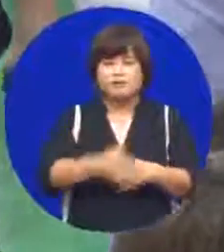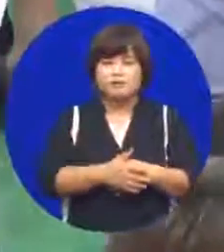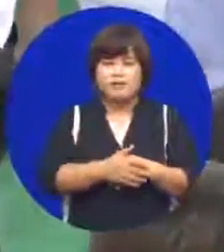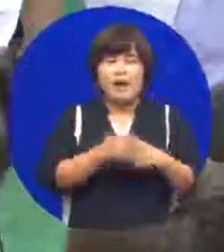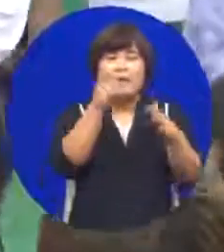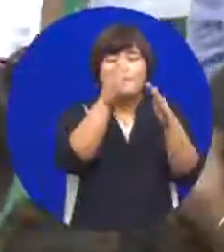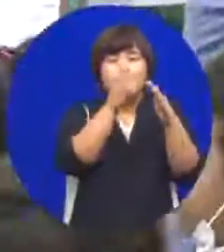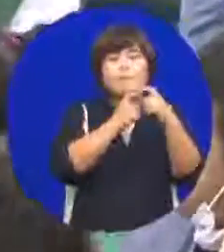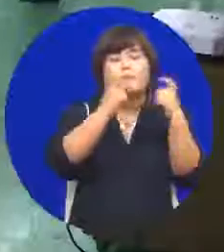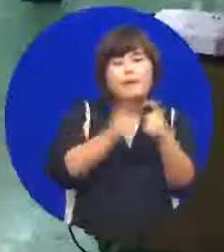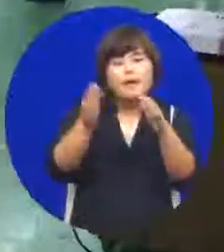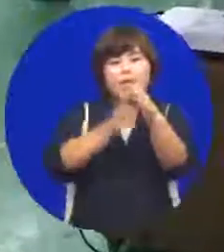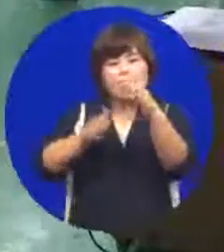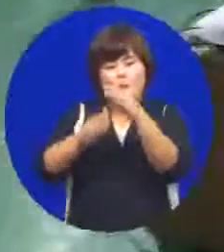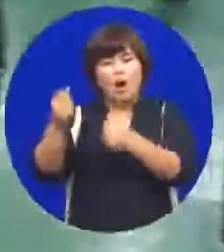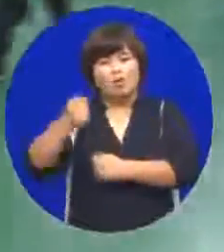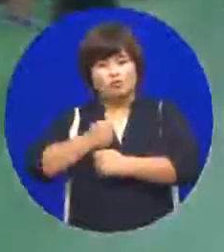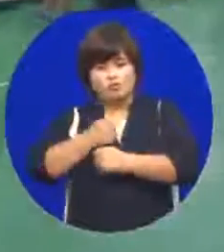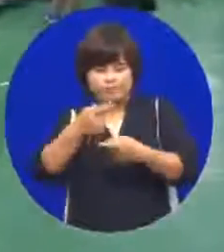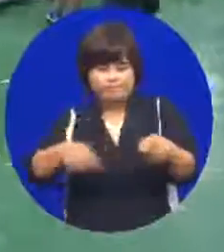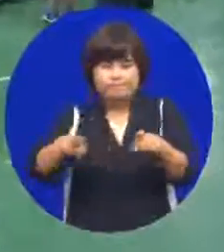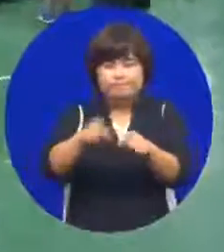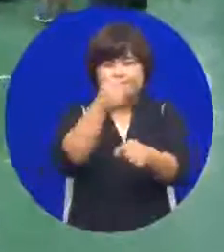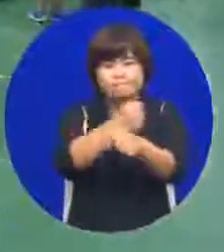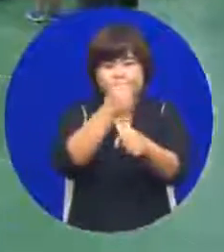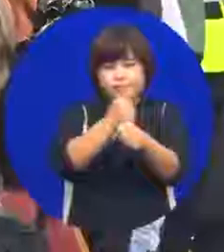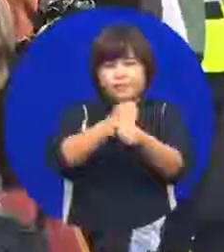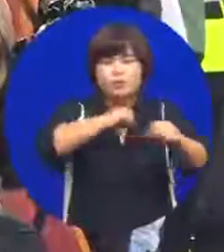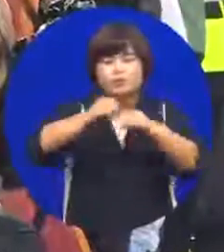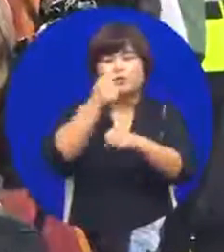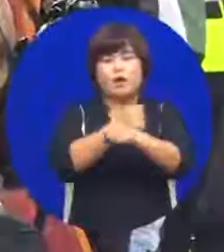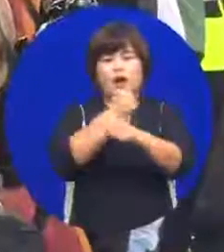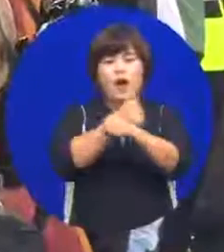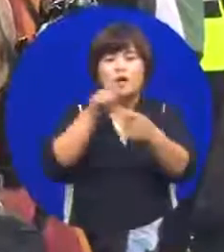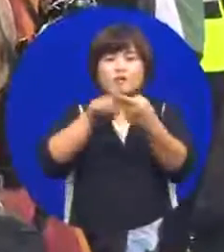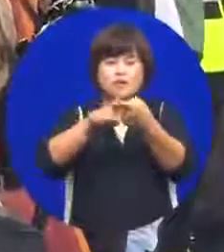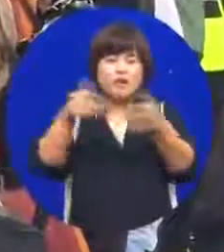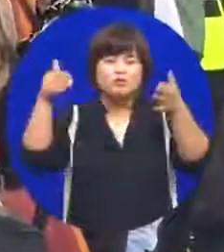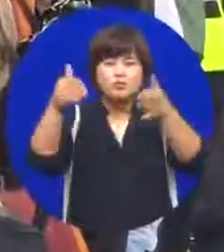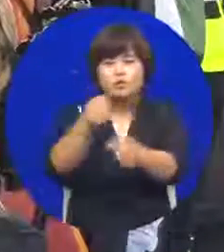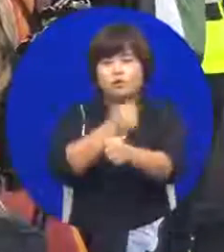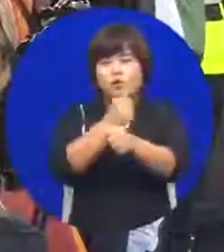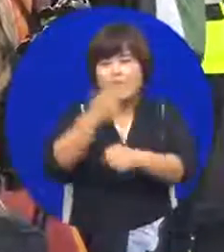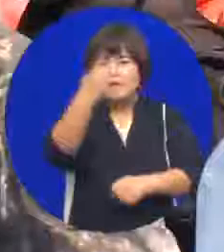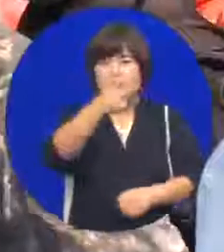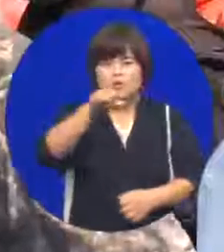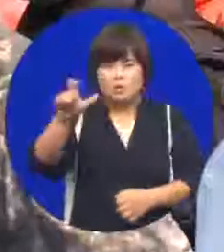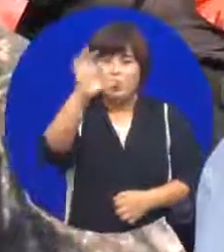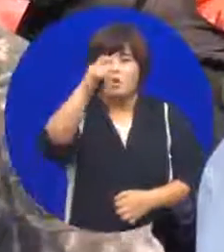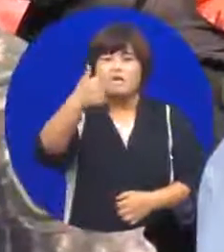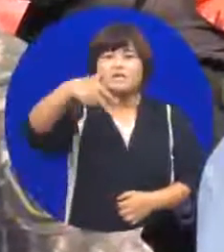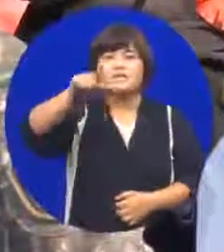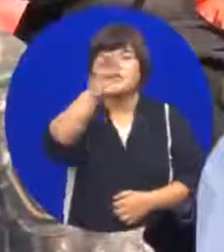관, 군, 경이 긴밀한 협조체계를 구축하며 국가안보와 안전확보, 위기대응 능력 강화에 중점을 둔